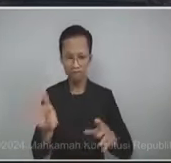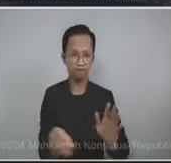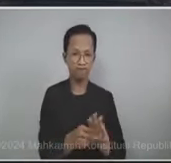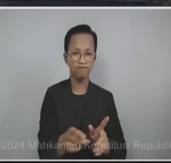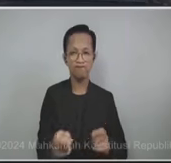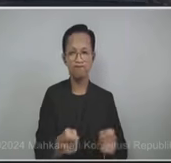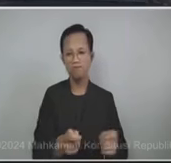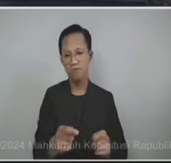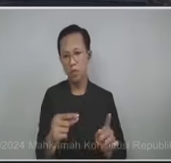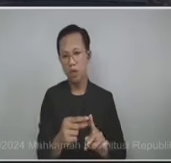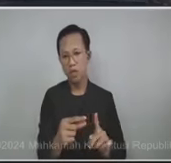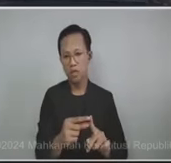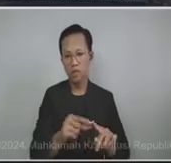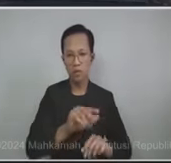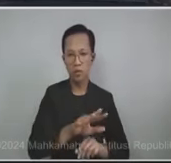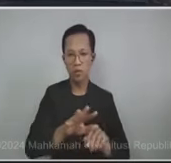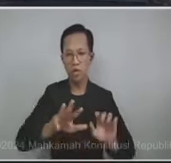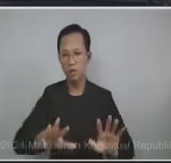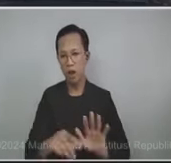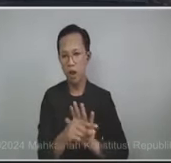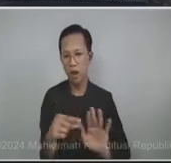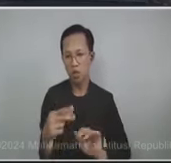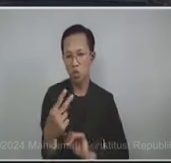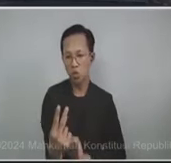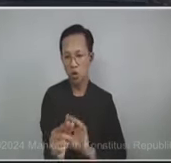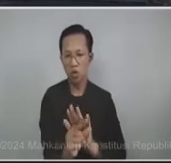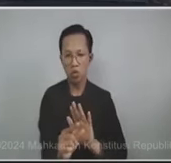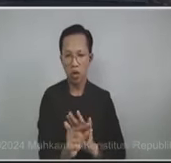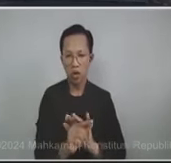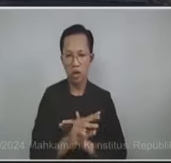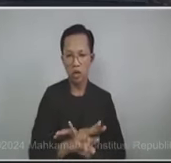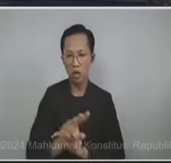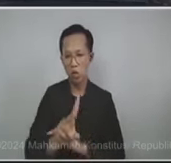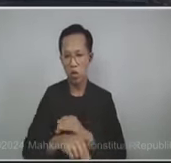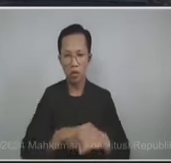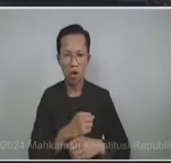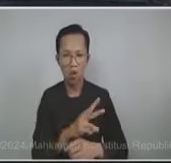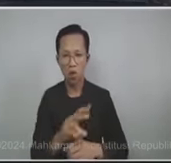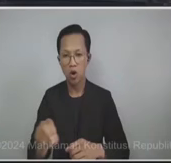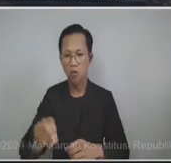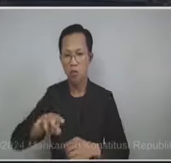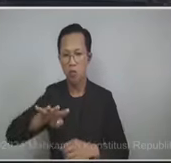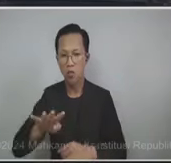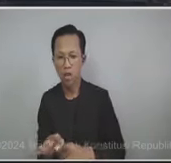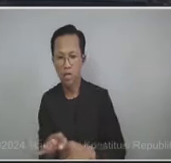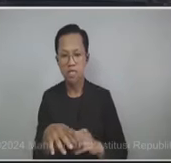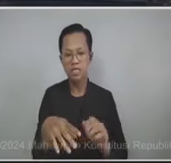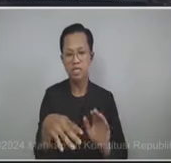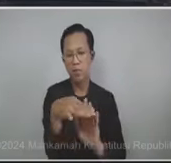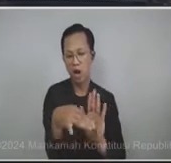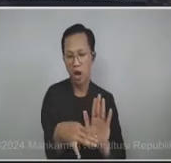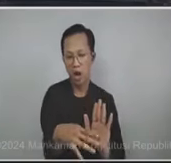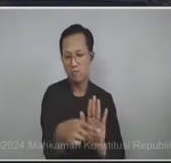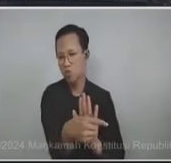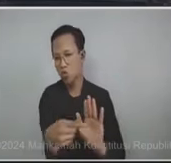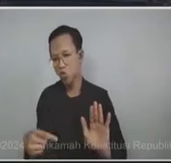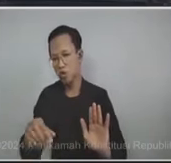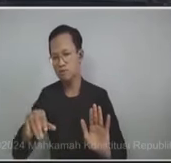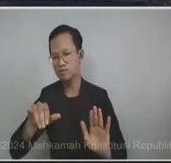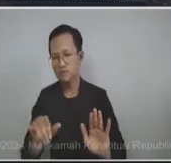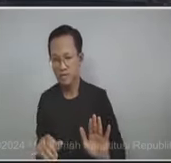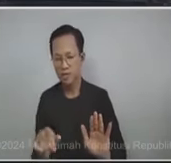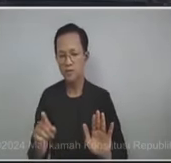59 ayat ayat 2 undang-undang 32 2004 yang telah dinyatakan inkonstitusional oleh Mahkamah dengan esensi yang sama dengan